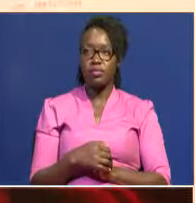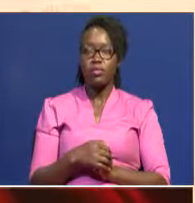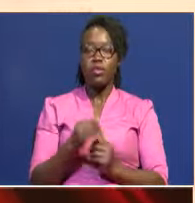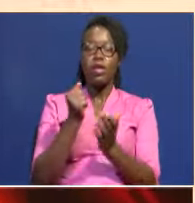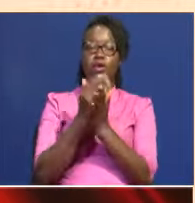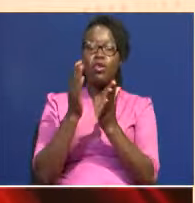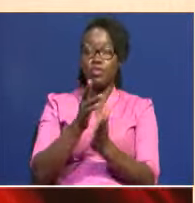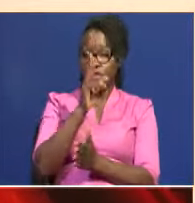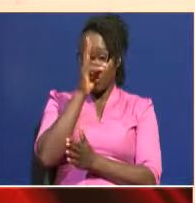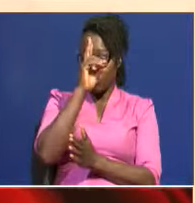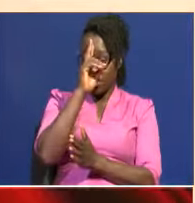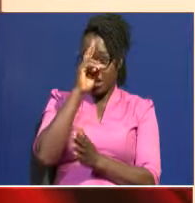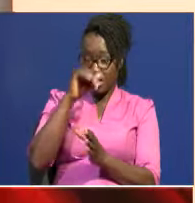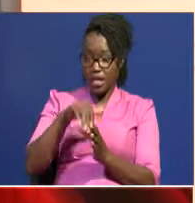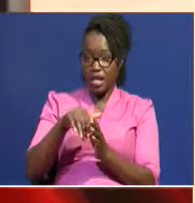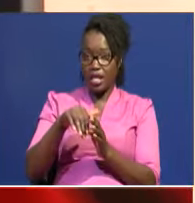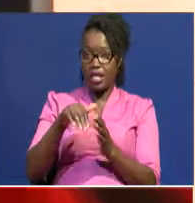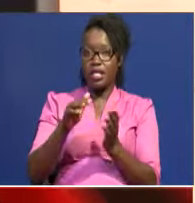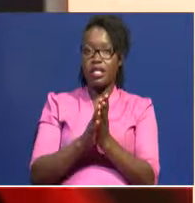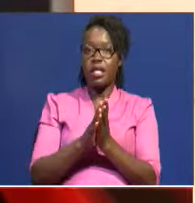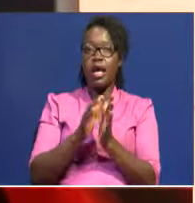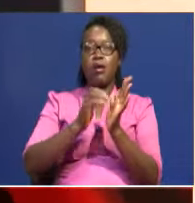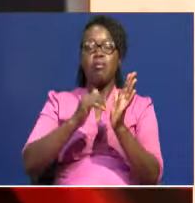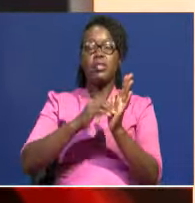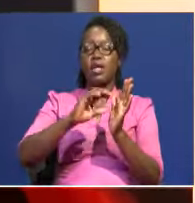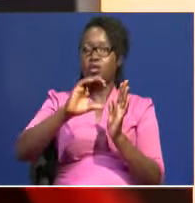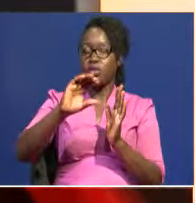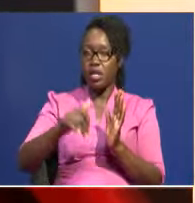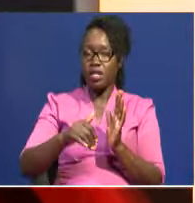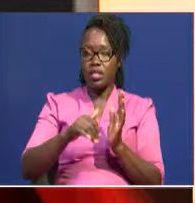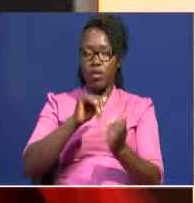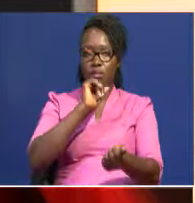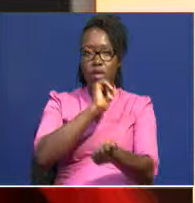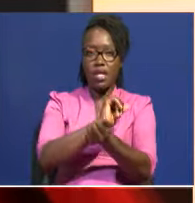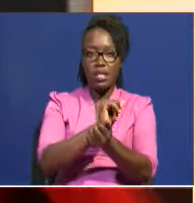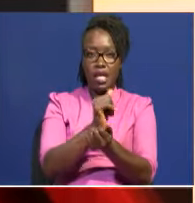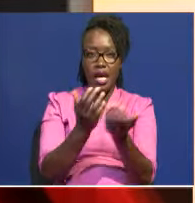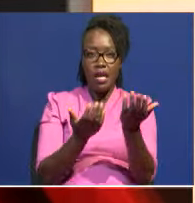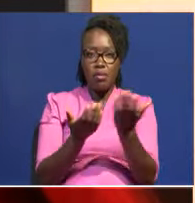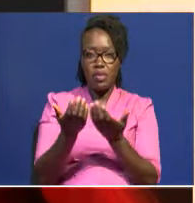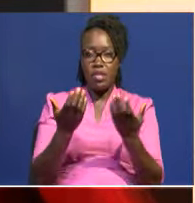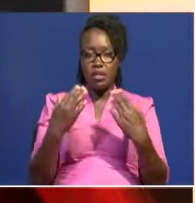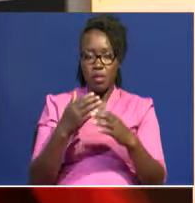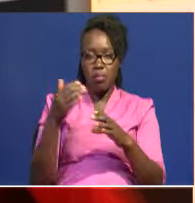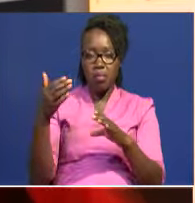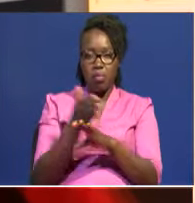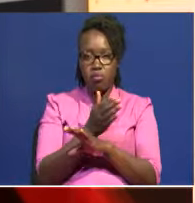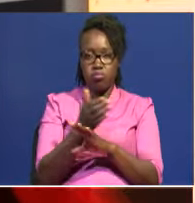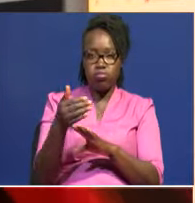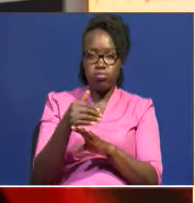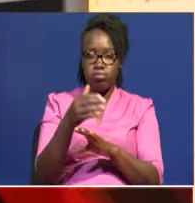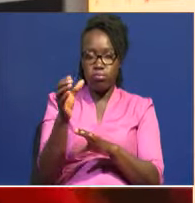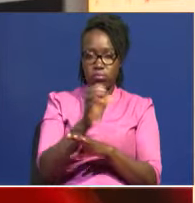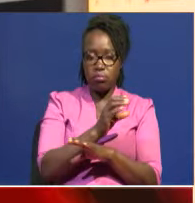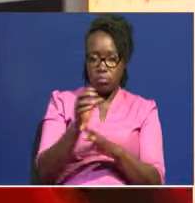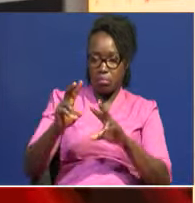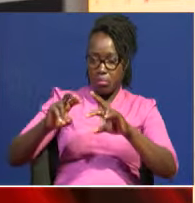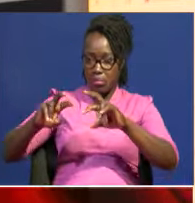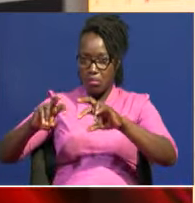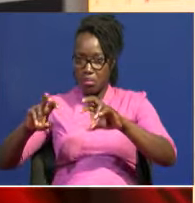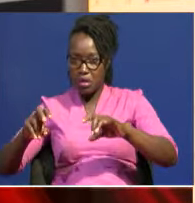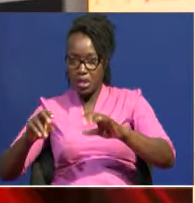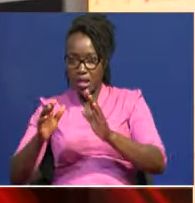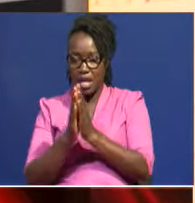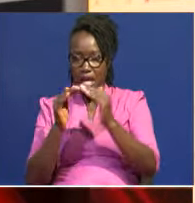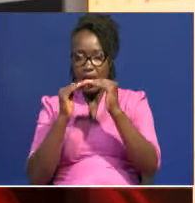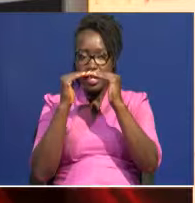Maafisa wa polisi katika eneo la Mlolongo kaunti ya Machakos wamewanasa washukiwa wa biashara ya pombe haramu wakati wa msako kuhusu pombe za ngazi ya